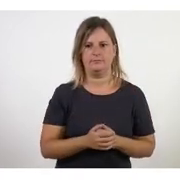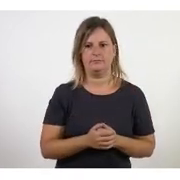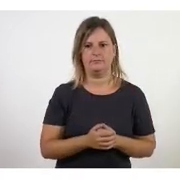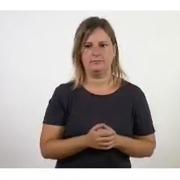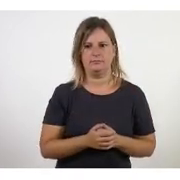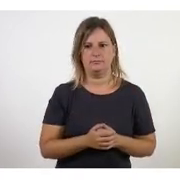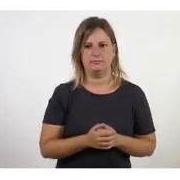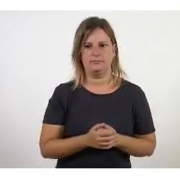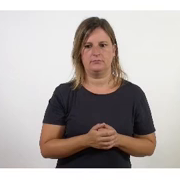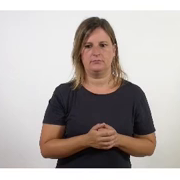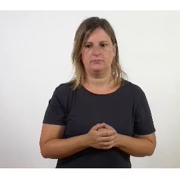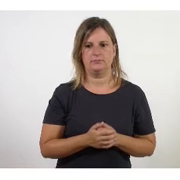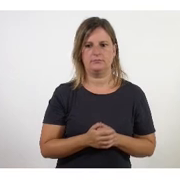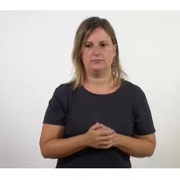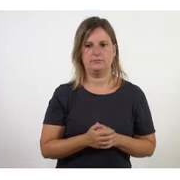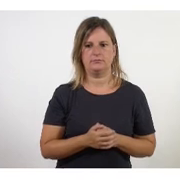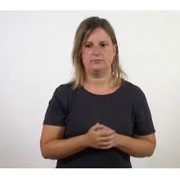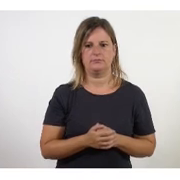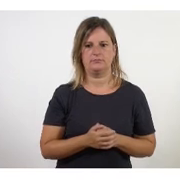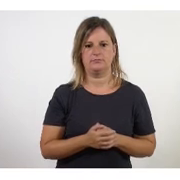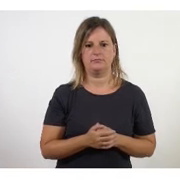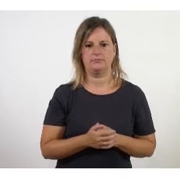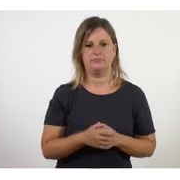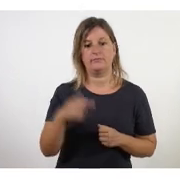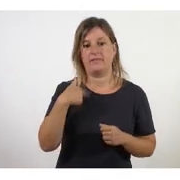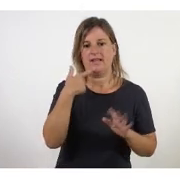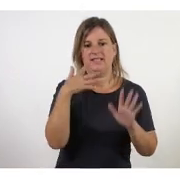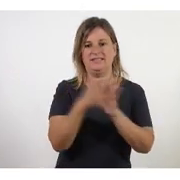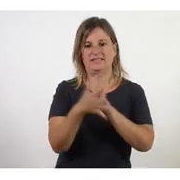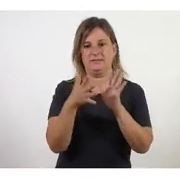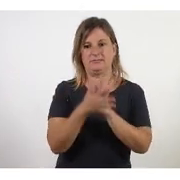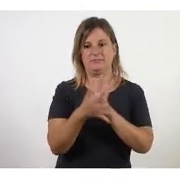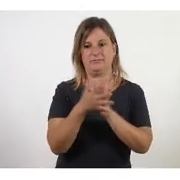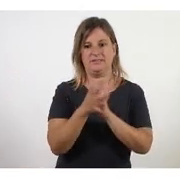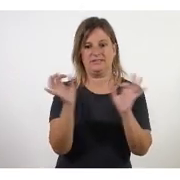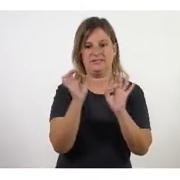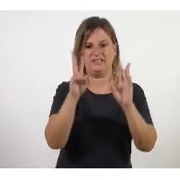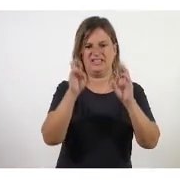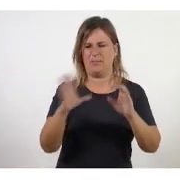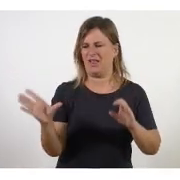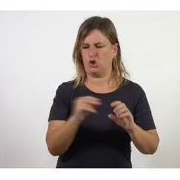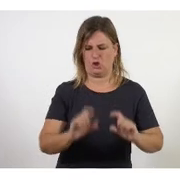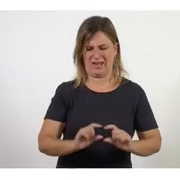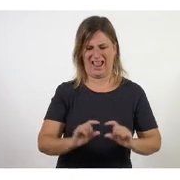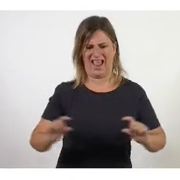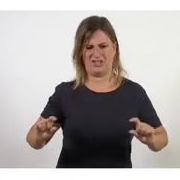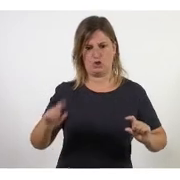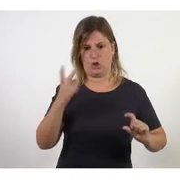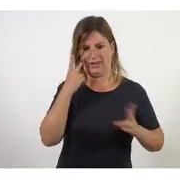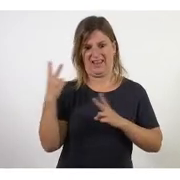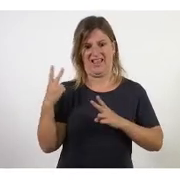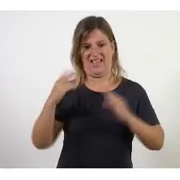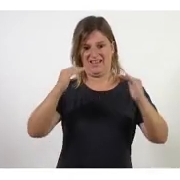vull tampoc desbordar-vos amb informació, amb totes les coses que hi ha per aquí sota. Ara m'estic movent.